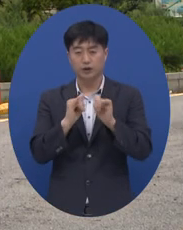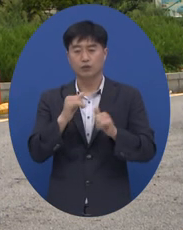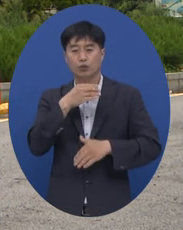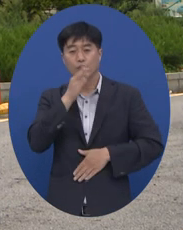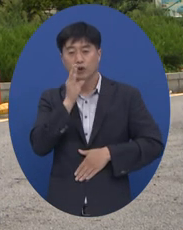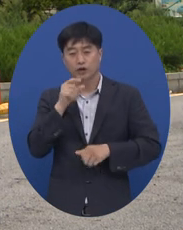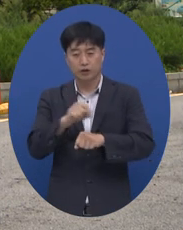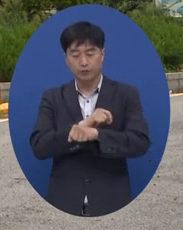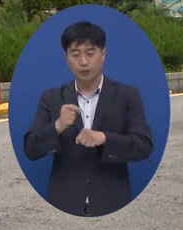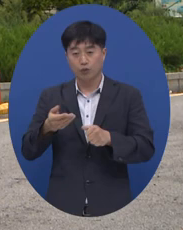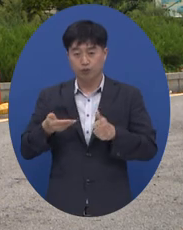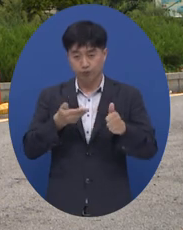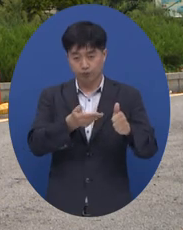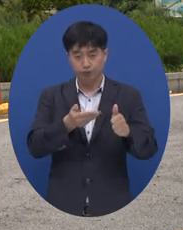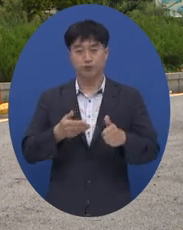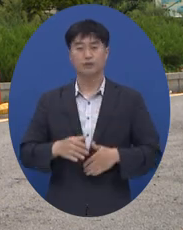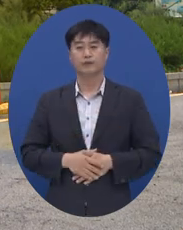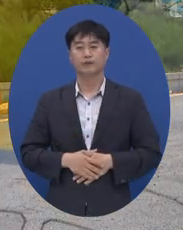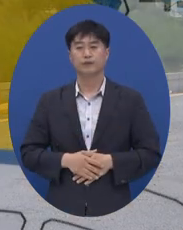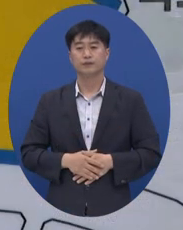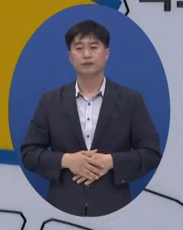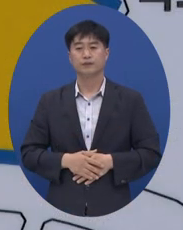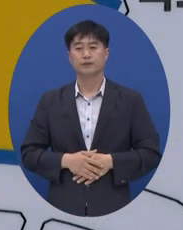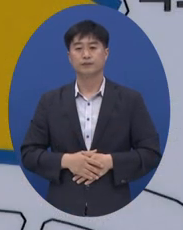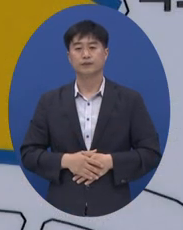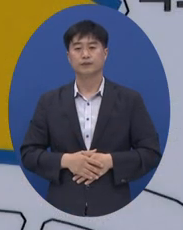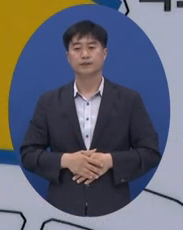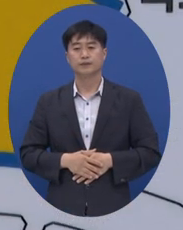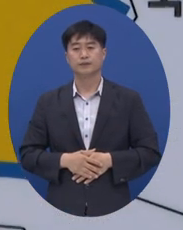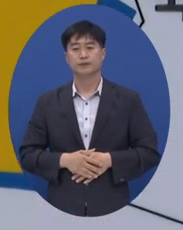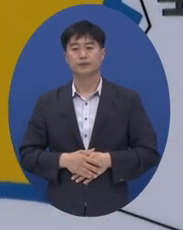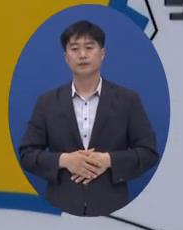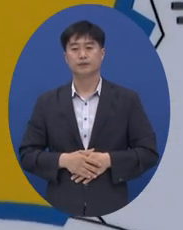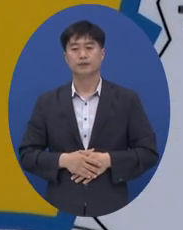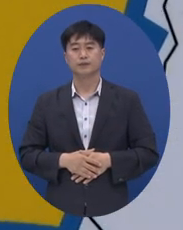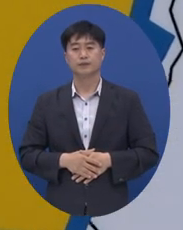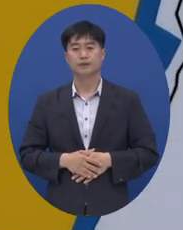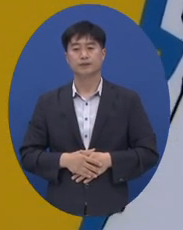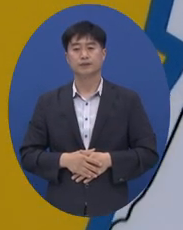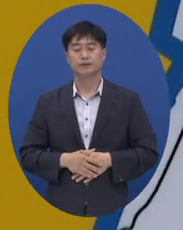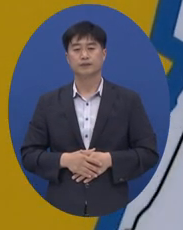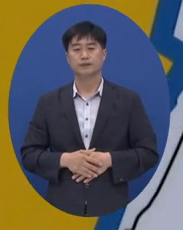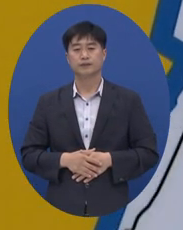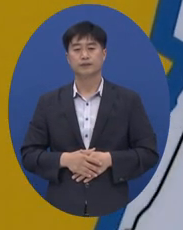신혼부부, 고령자에게 특별 공급합니다. 경기지TV 최지연입니다.